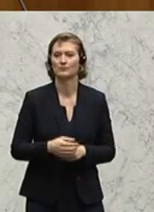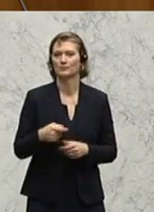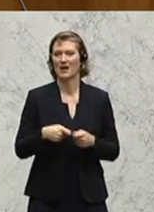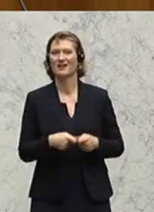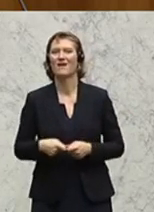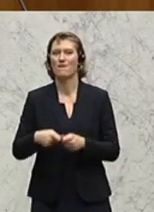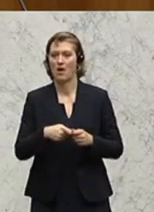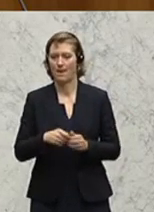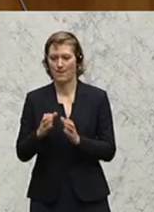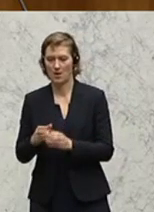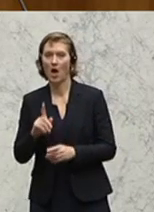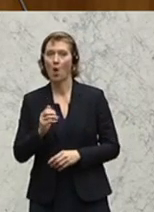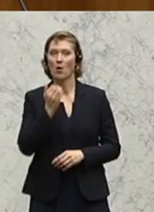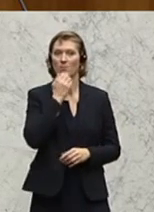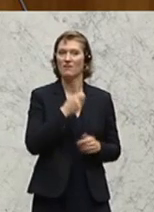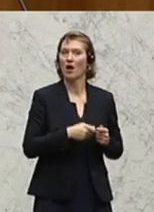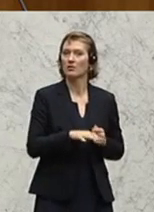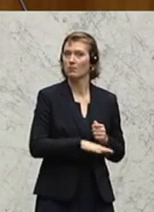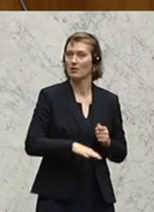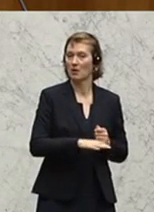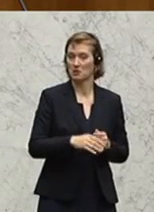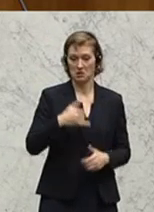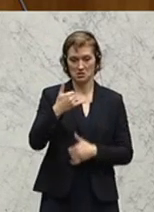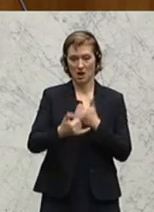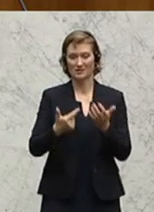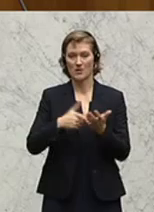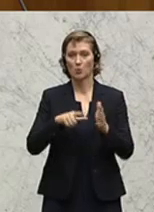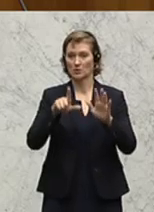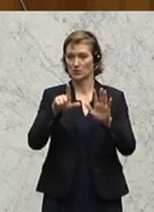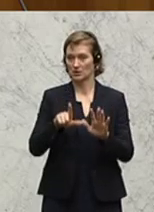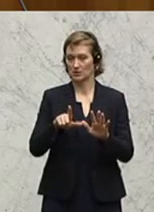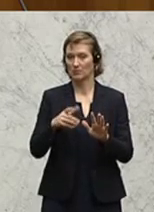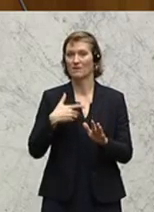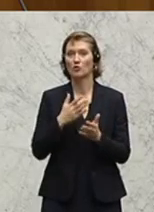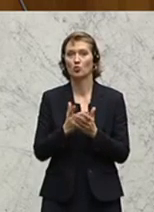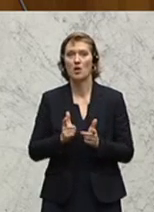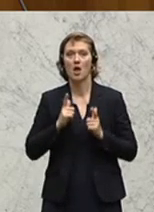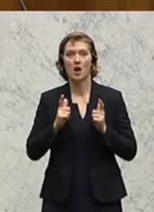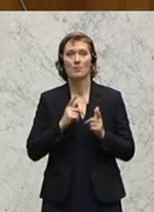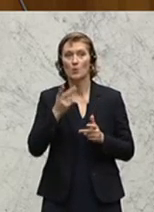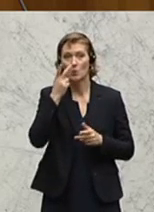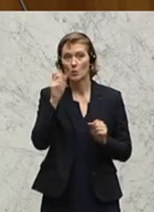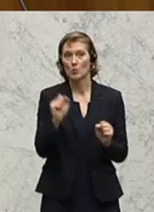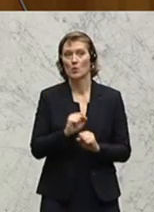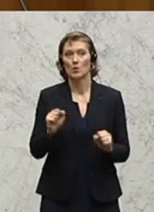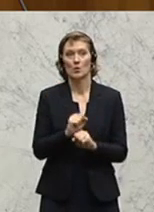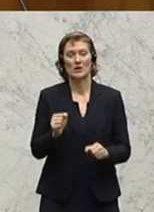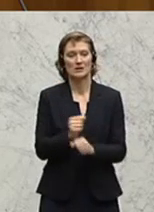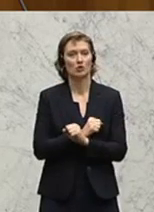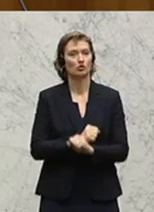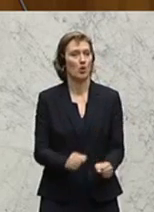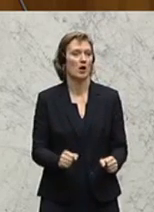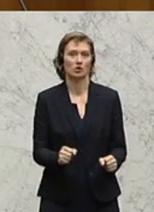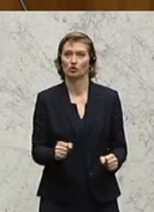im gewerblichen als auch im privaten Bereich. Und im Jahr 2007 konnten wir miterleben, welch zerschörerisches